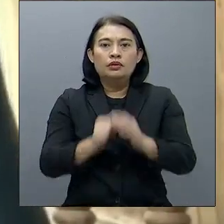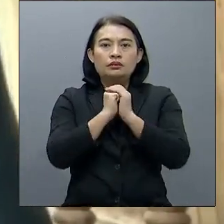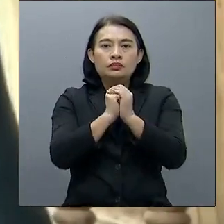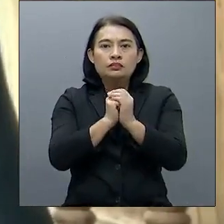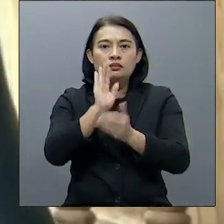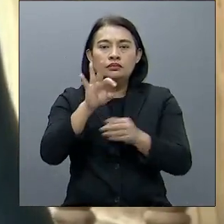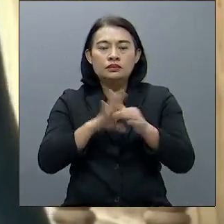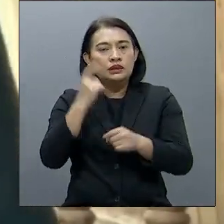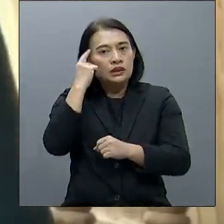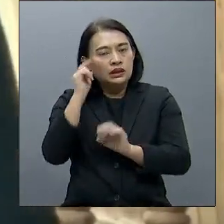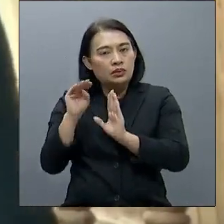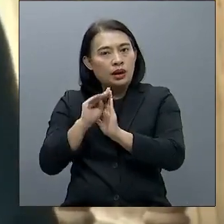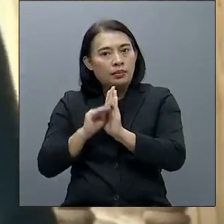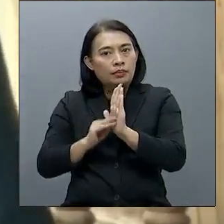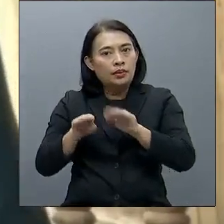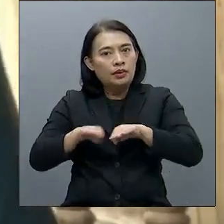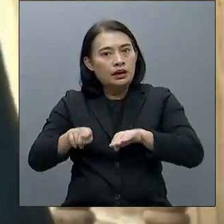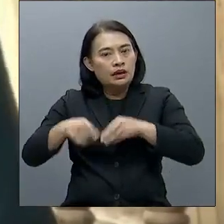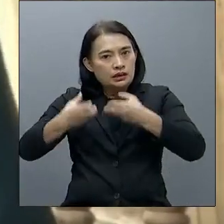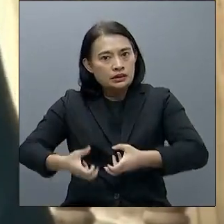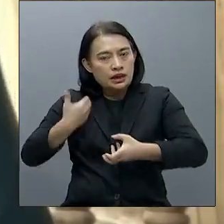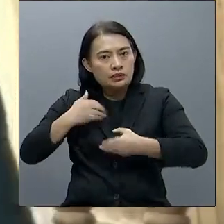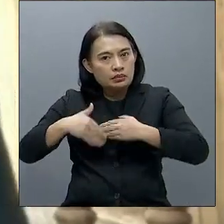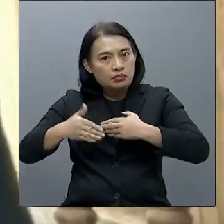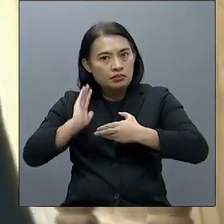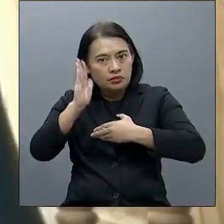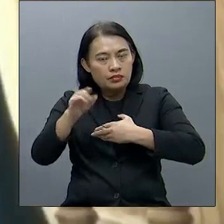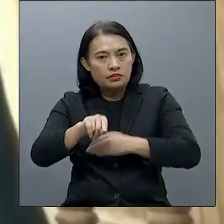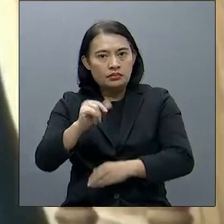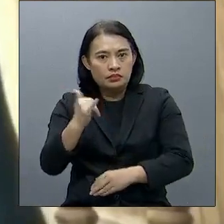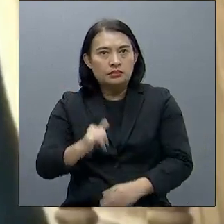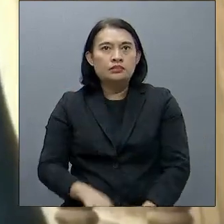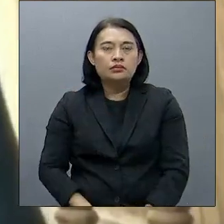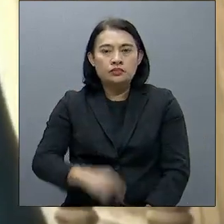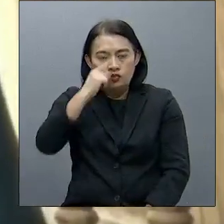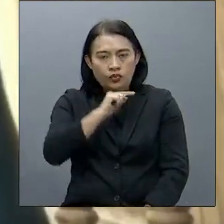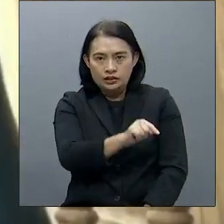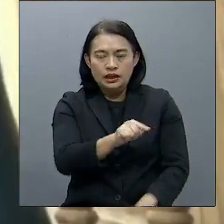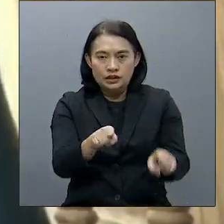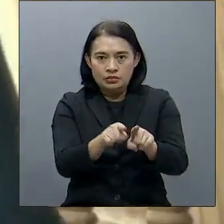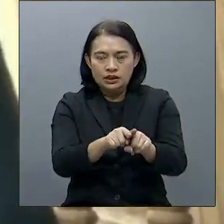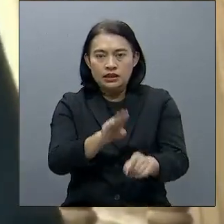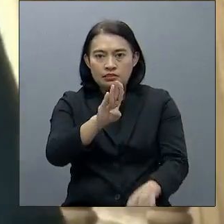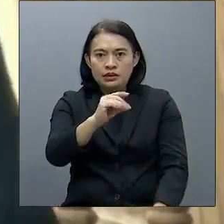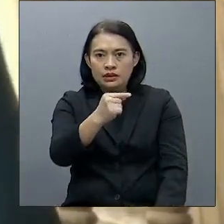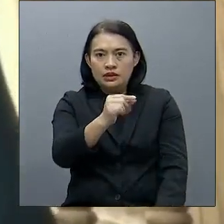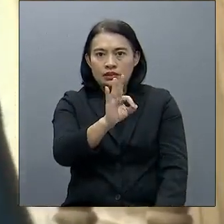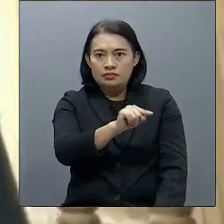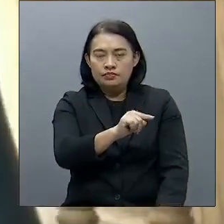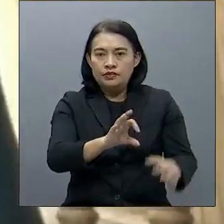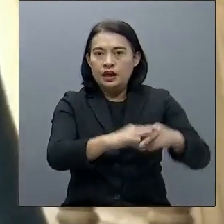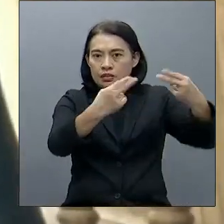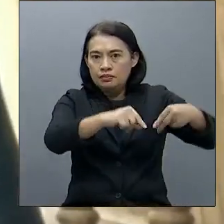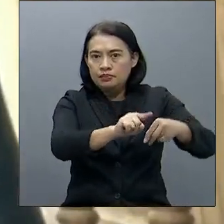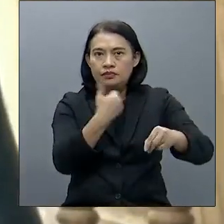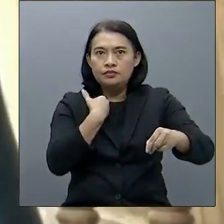มาตรการที่อาจจะรุนแรงมากกว่านี้ในอนาคตนะครับซึ่งฝั่งไทยก็น่ากลัวนะครับถ้า bgfก็กะว่าจะเปิดสงครามกับ